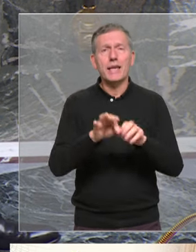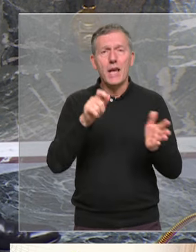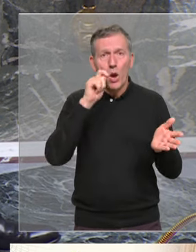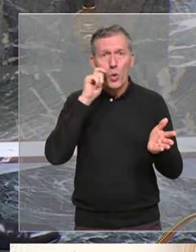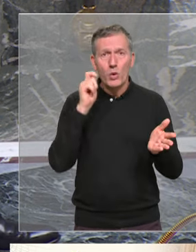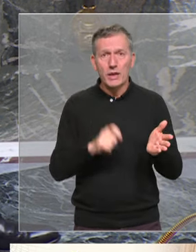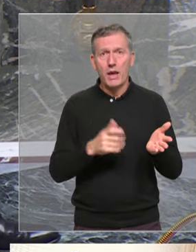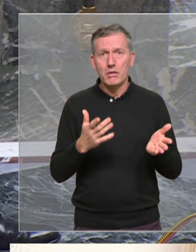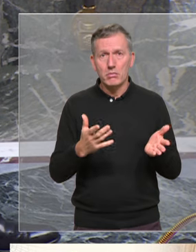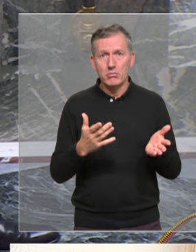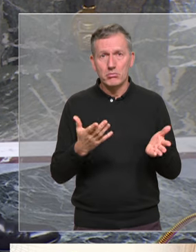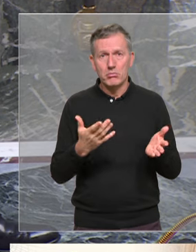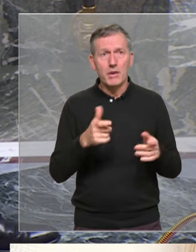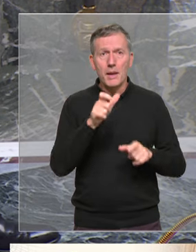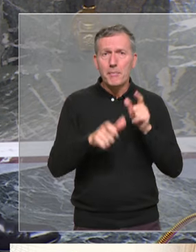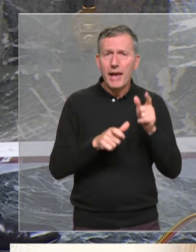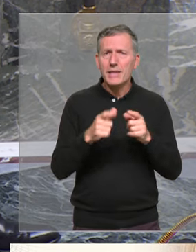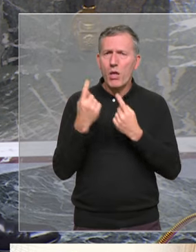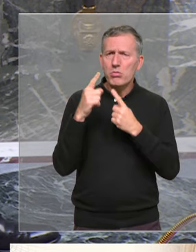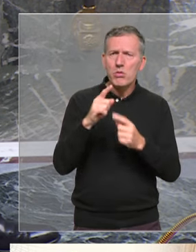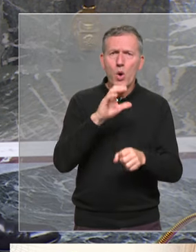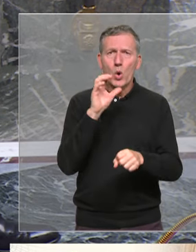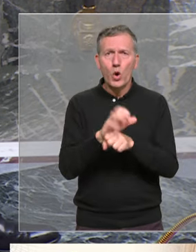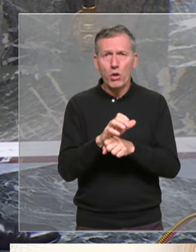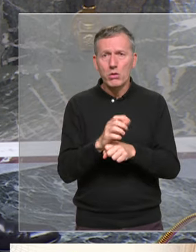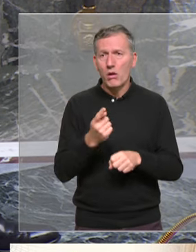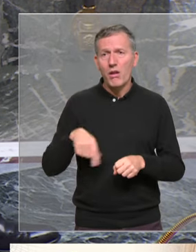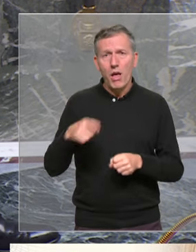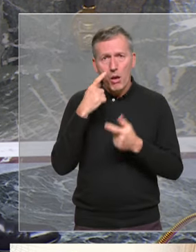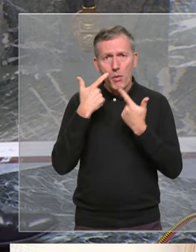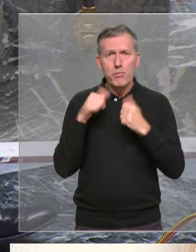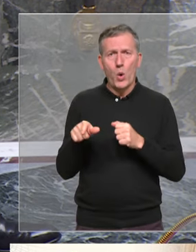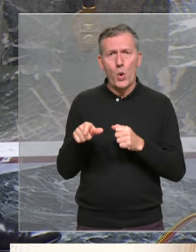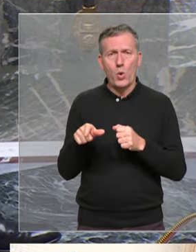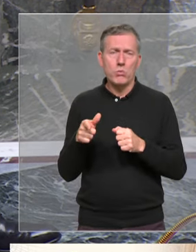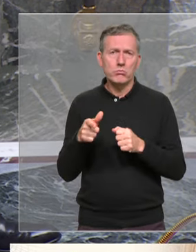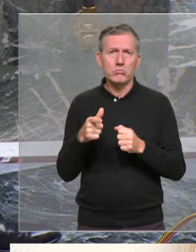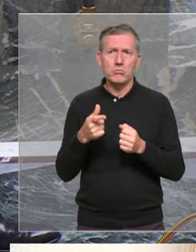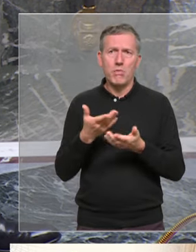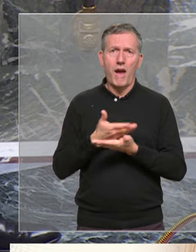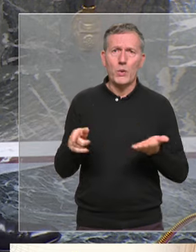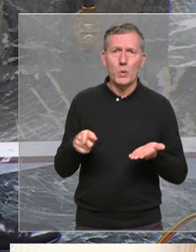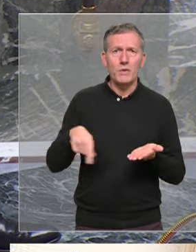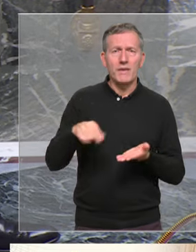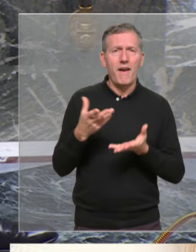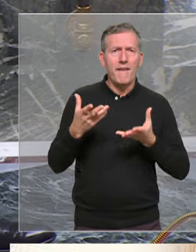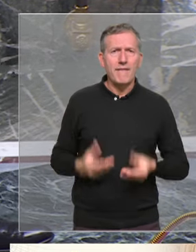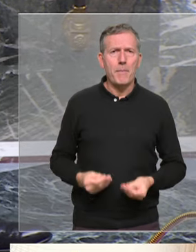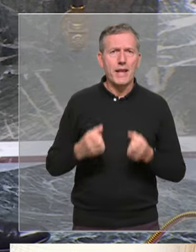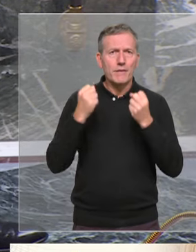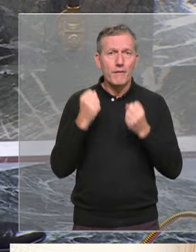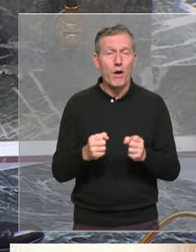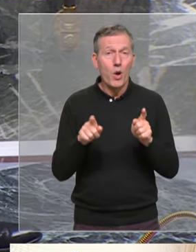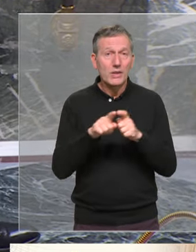des dissidents et des opposants, nous devons voir un aveu de faiblesse. C'est aussi le signal